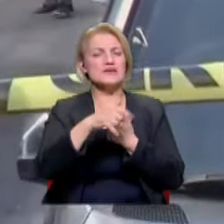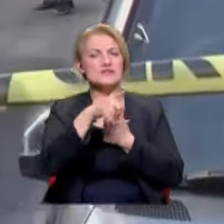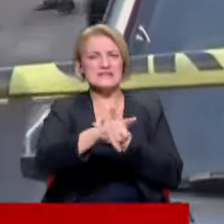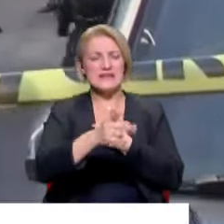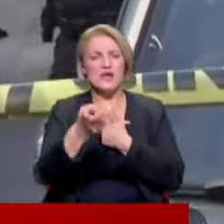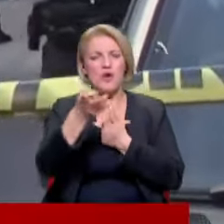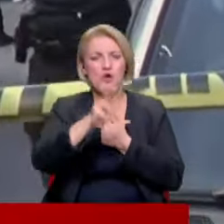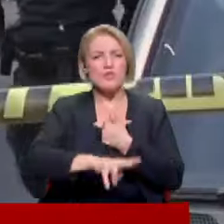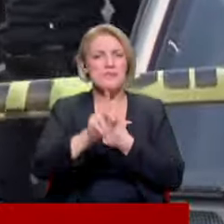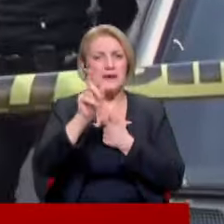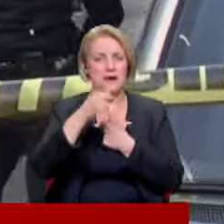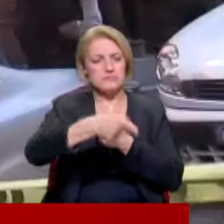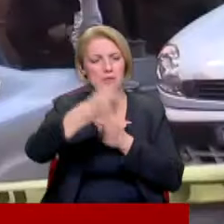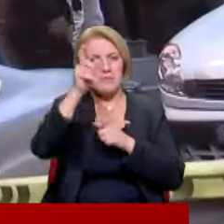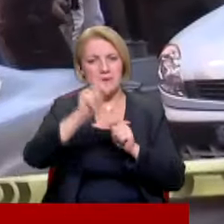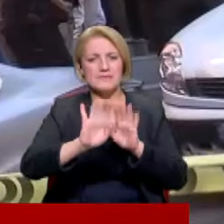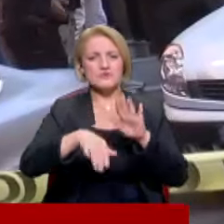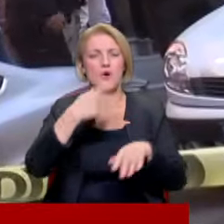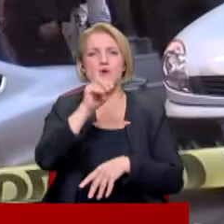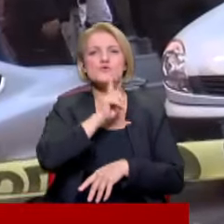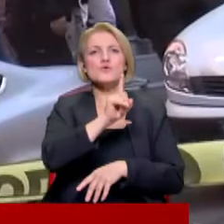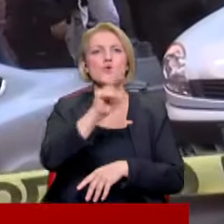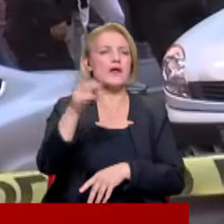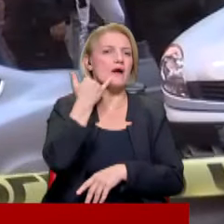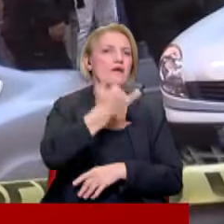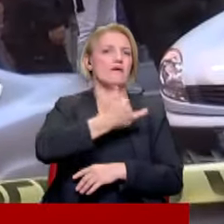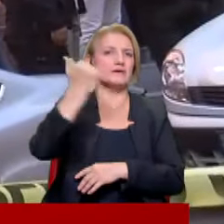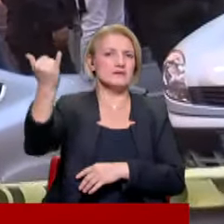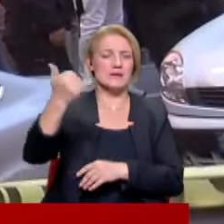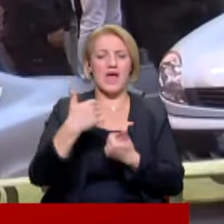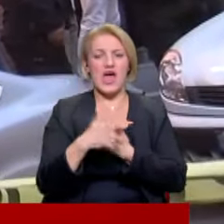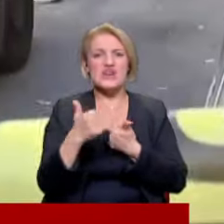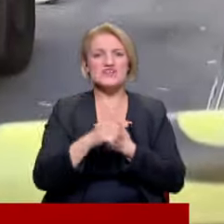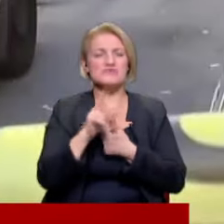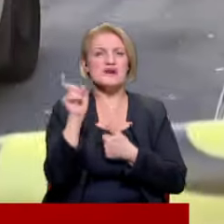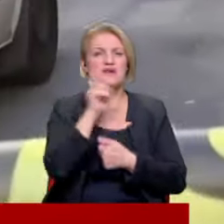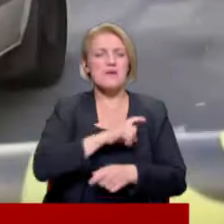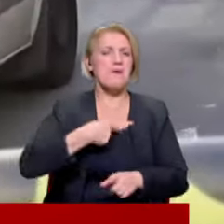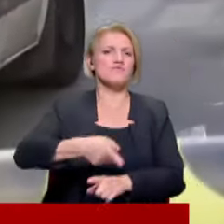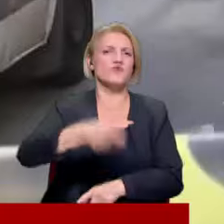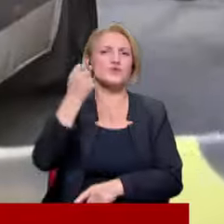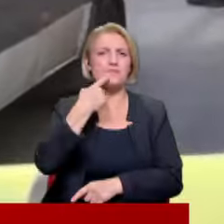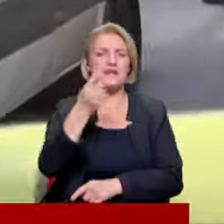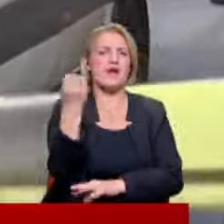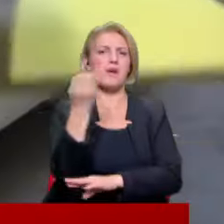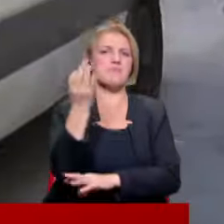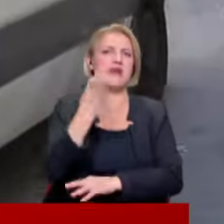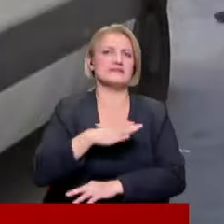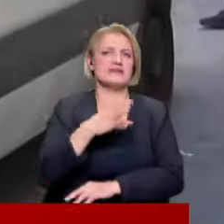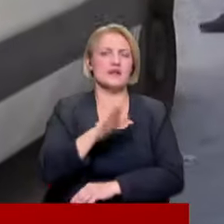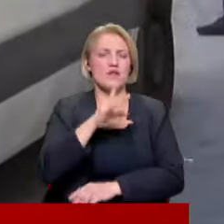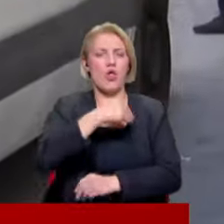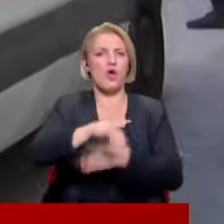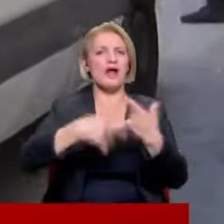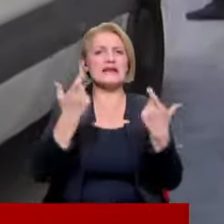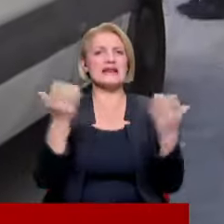göre cinayeti işledikten sonra 112 acil servisi aradı. Eşimi yanlışlıkla vurdum dedi, ambulans istedi.